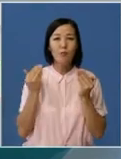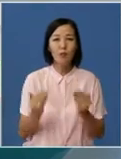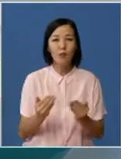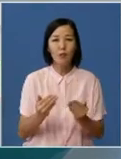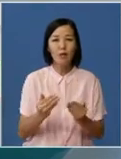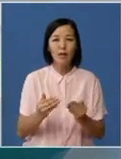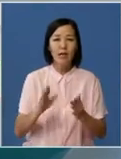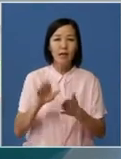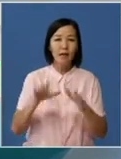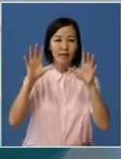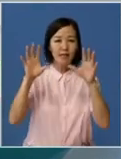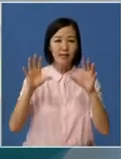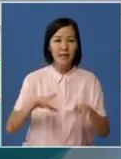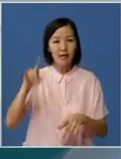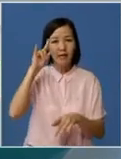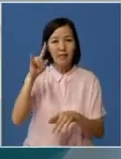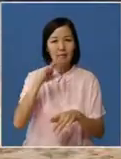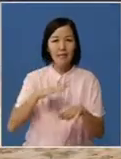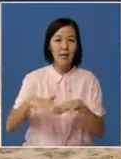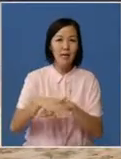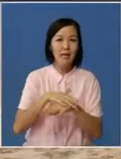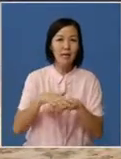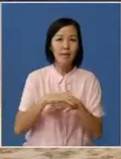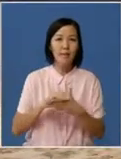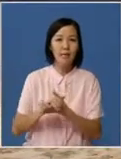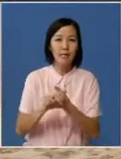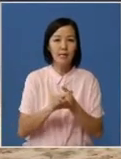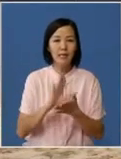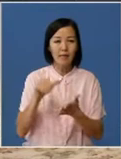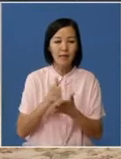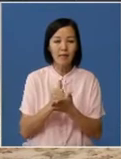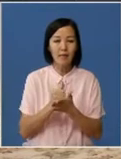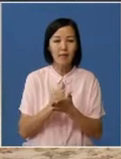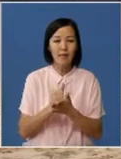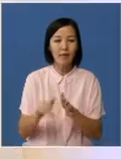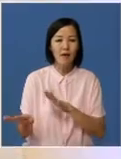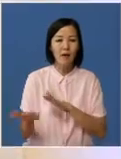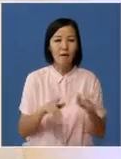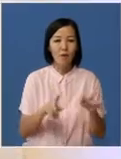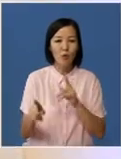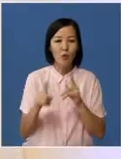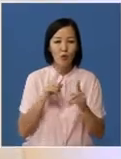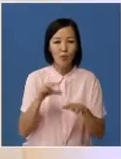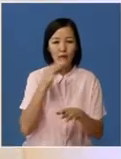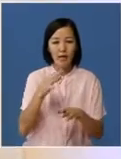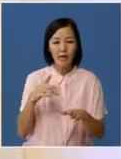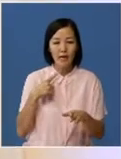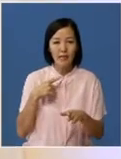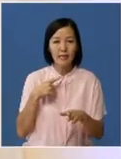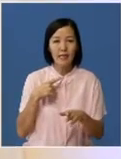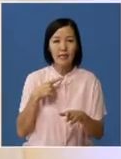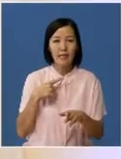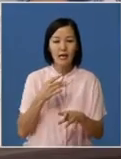бүгін Атазан Қазақстан халқы бірлігінің кепілі атты облыстық форумда айтылды. Шараға облыстық сот, ішкі саясат басқармасы,